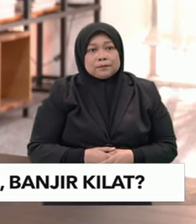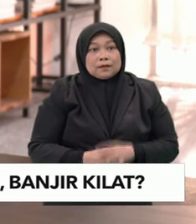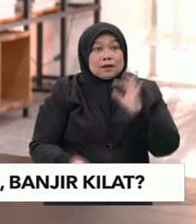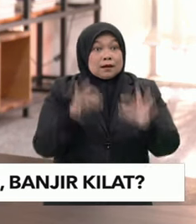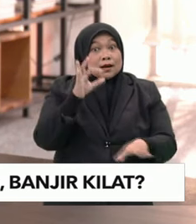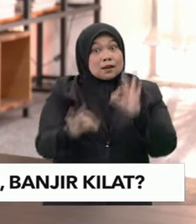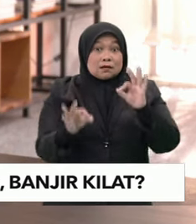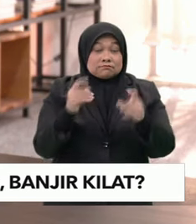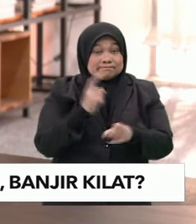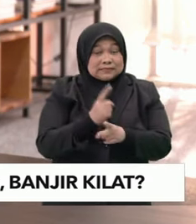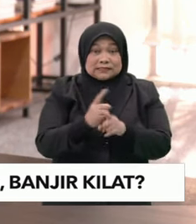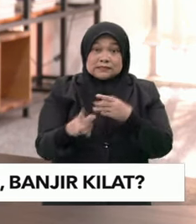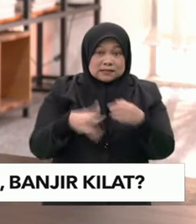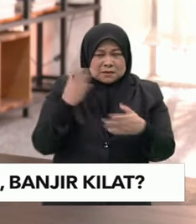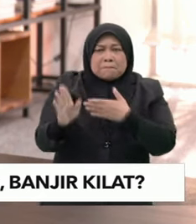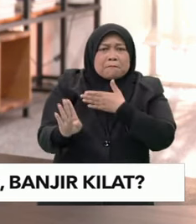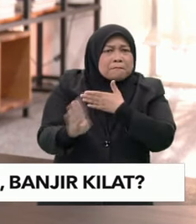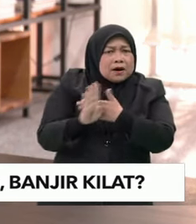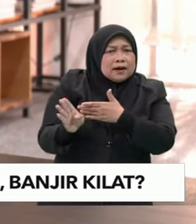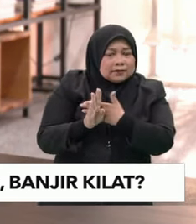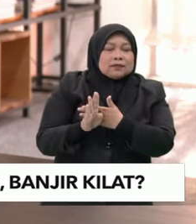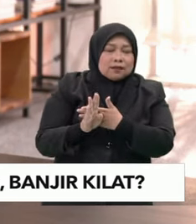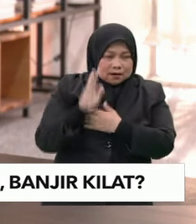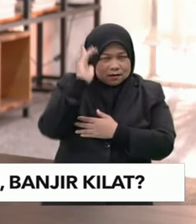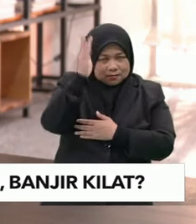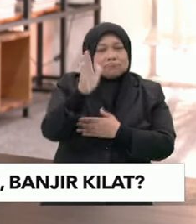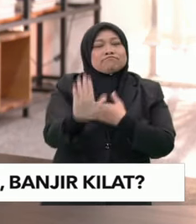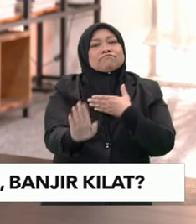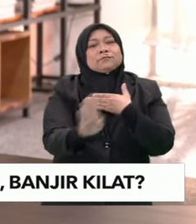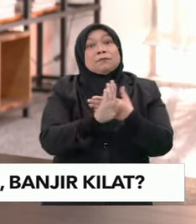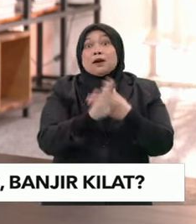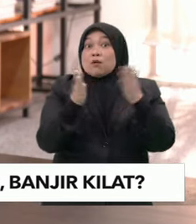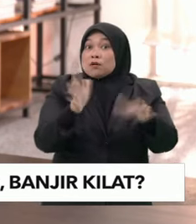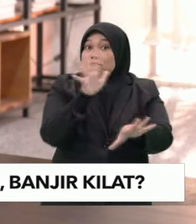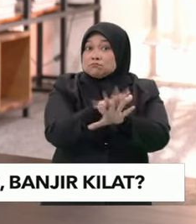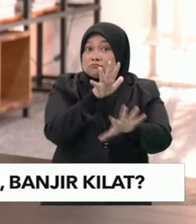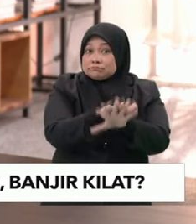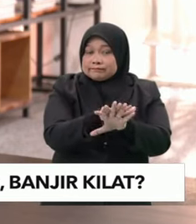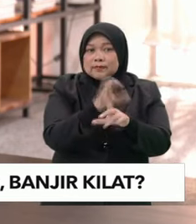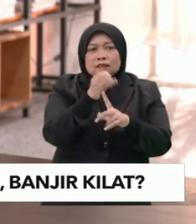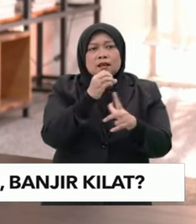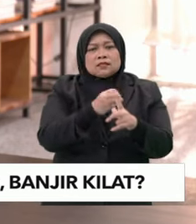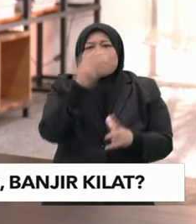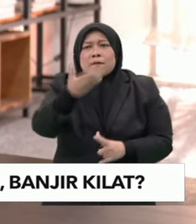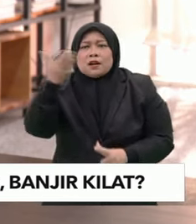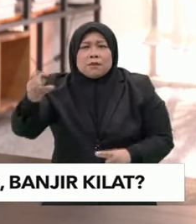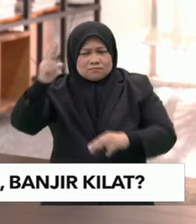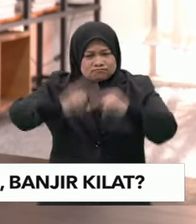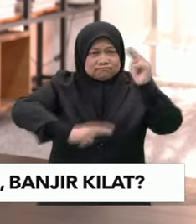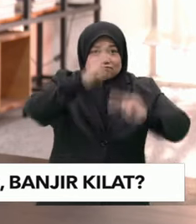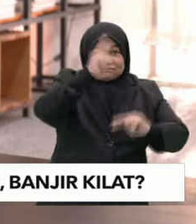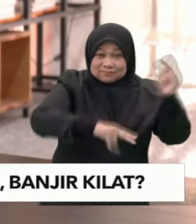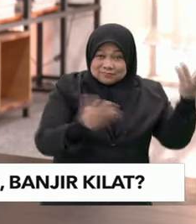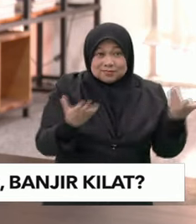Kalau memang dalam keadaan bahaya, dia memang membahayakan the public ataupun harta benda awam dan